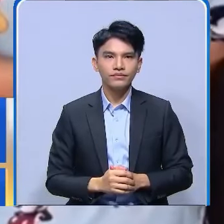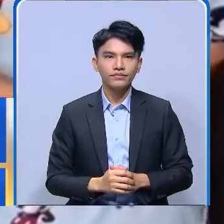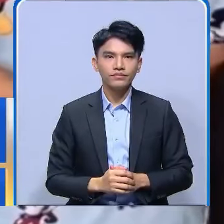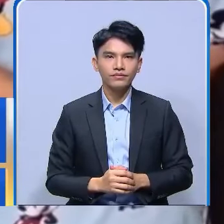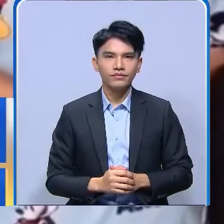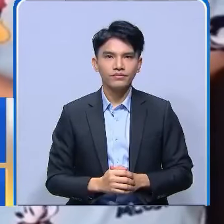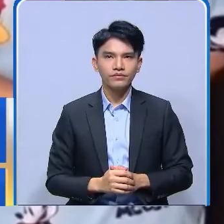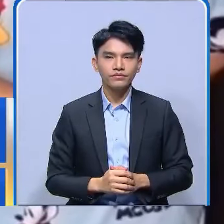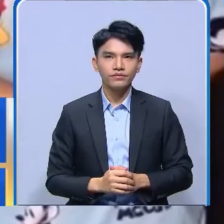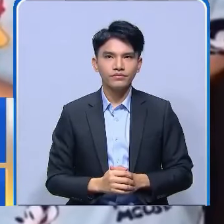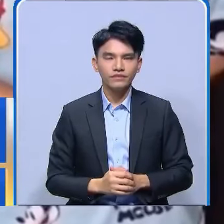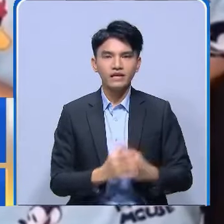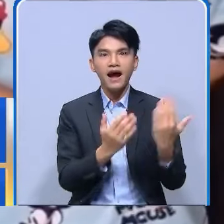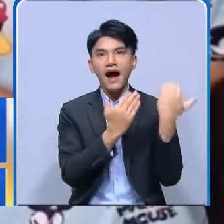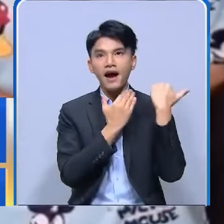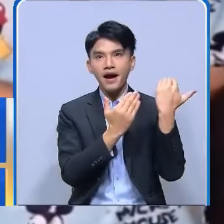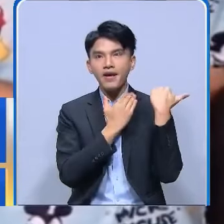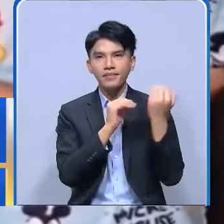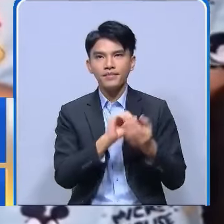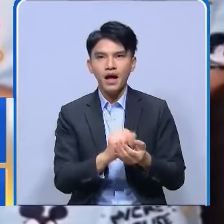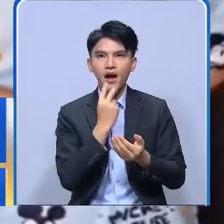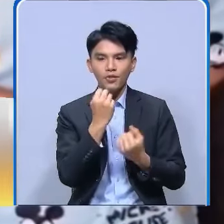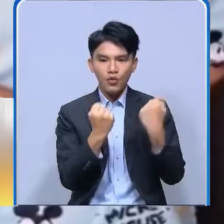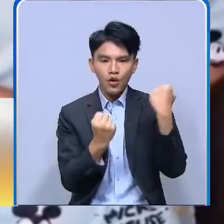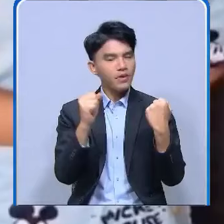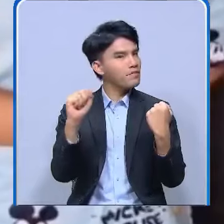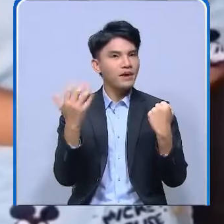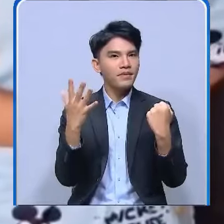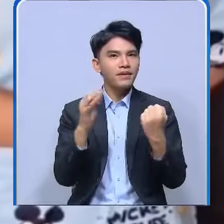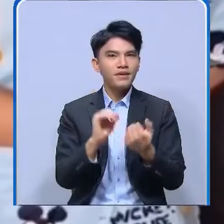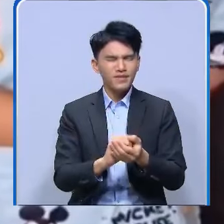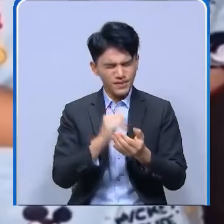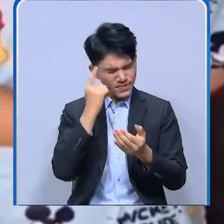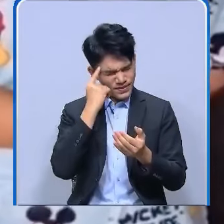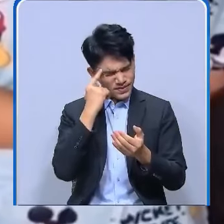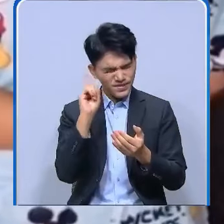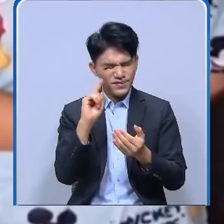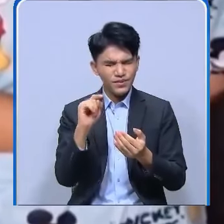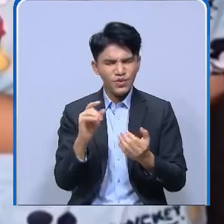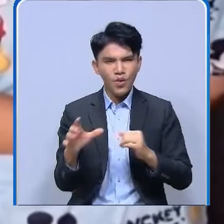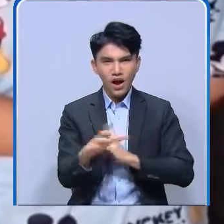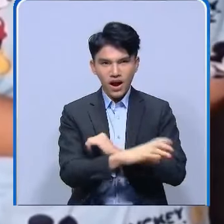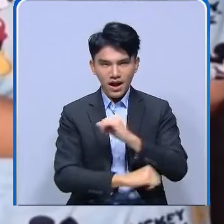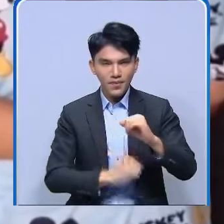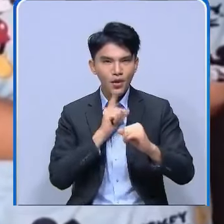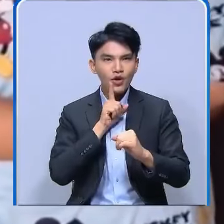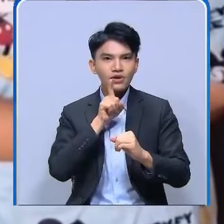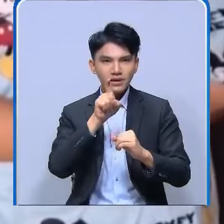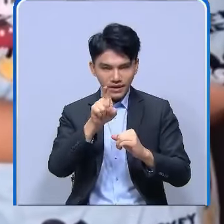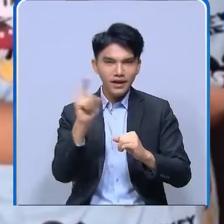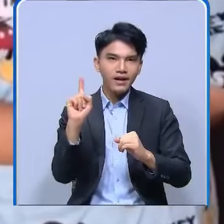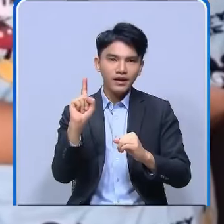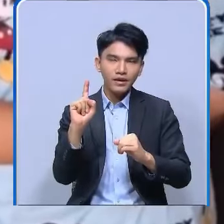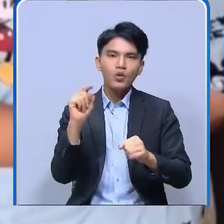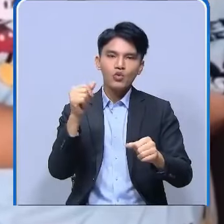าน แล้วพอออกมาอีกทีจะอาบน้ำมามองรถไม่อยู่แล้ว ก็เลยคิดว่าน้าเอาไปก็เลยไปถามน้าบอกไม่ได้ไปไห